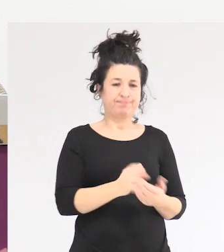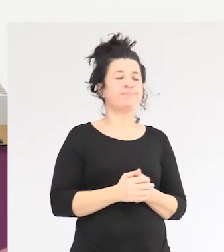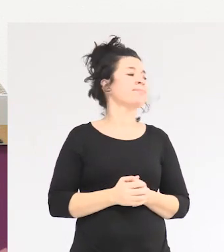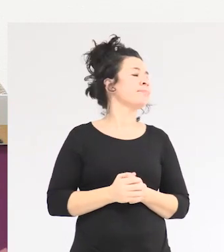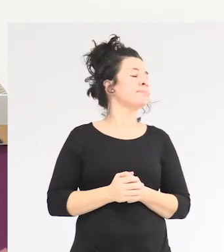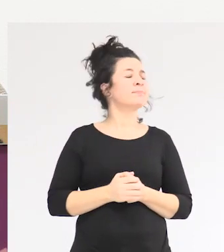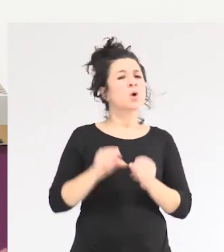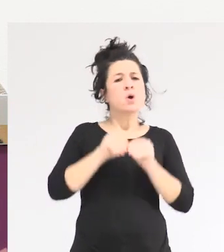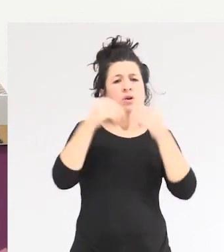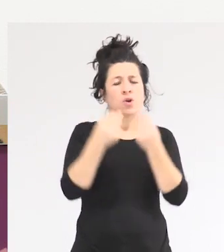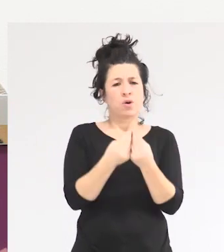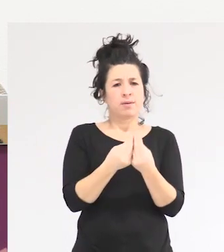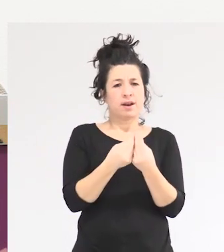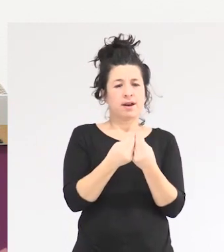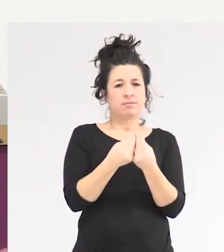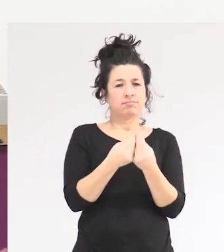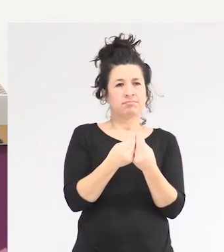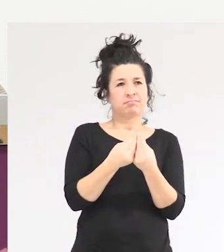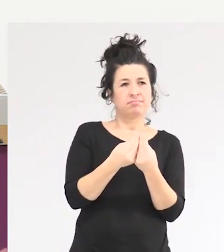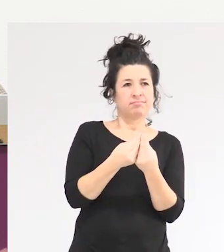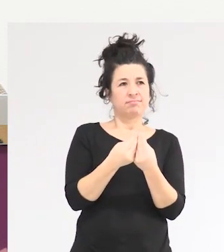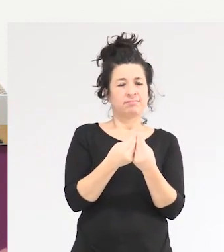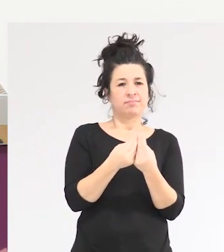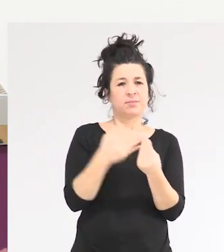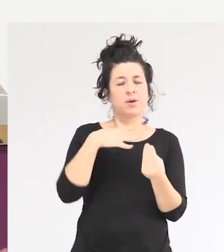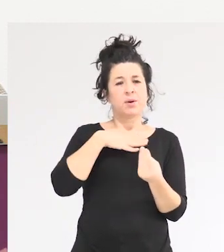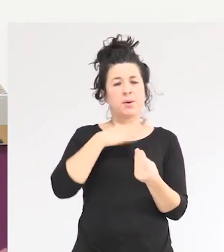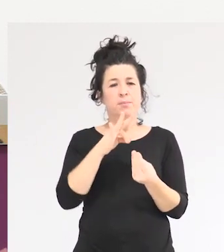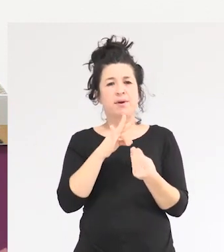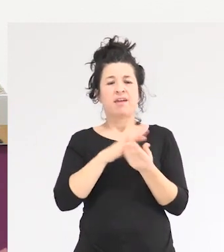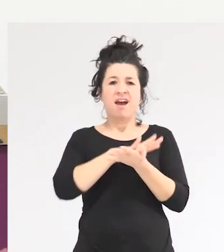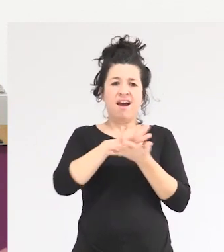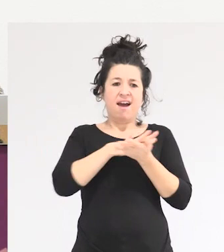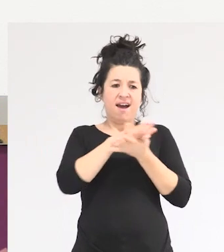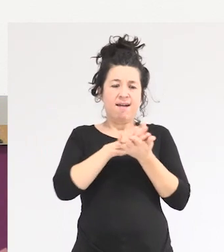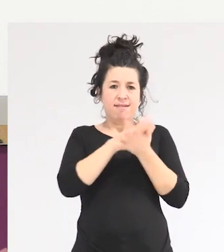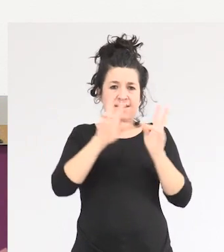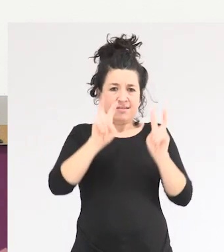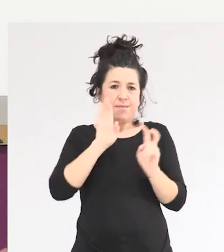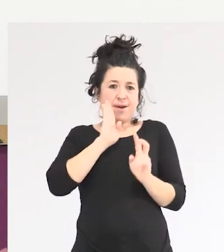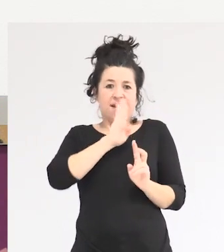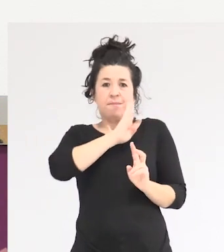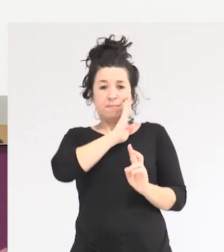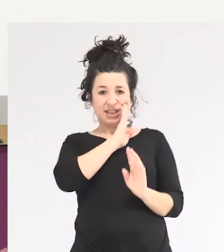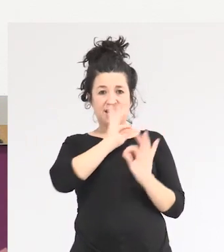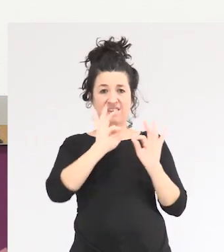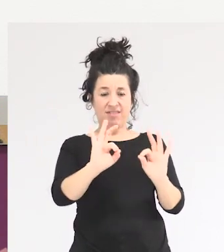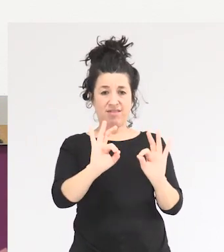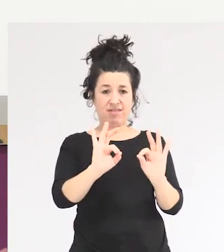Novela, esango nuke amatasunaren metanobela badela, azkenean eskuartean dugun novela